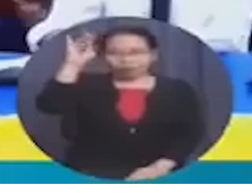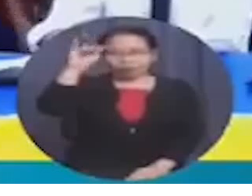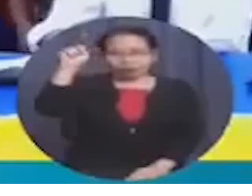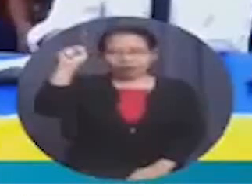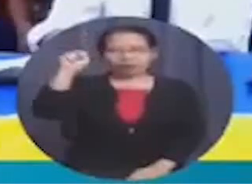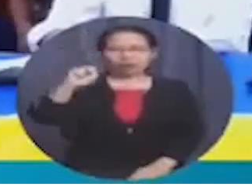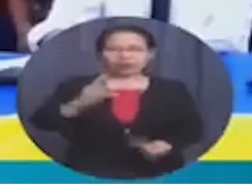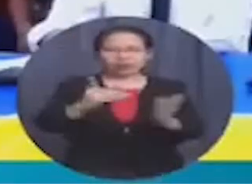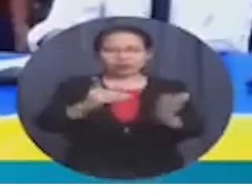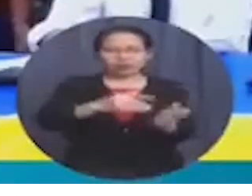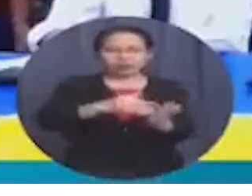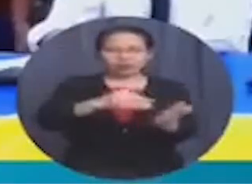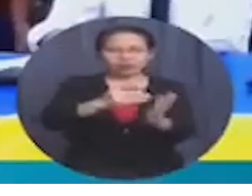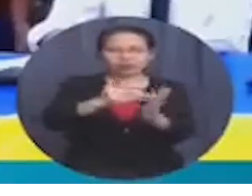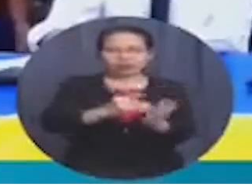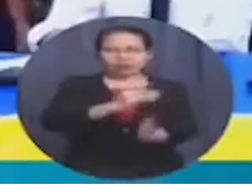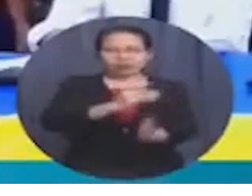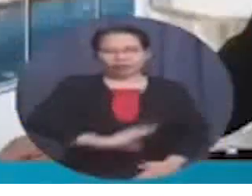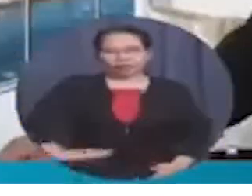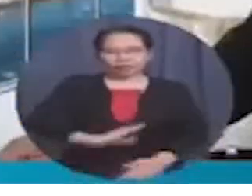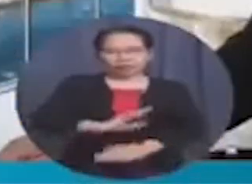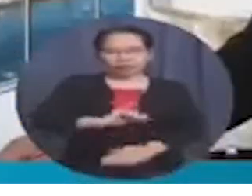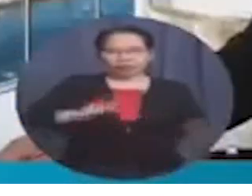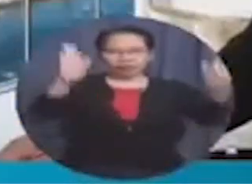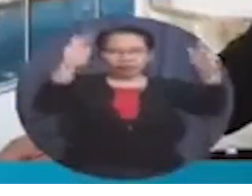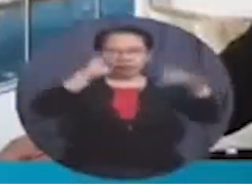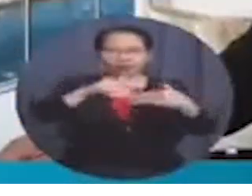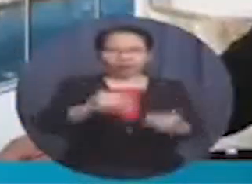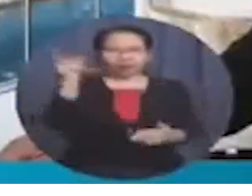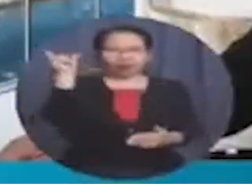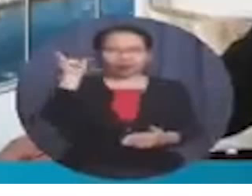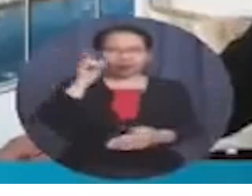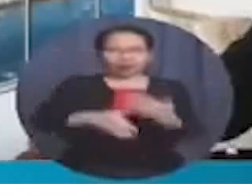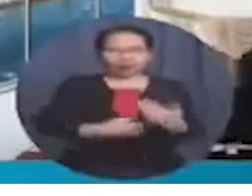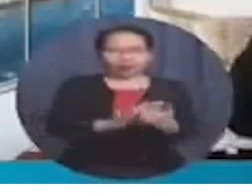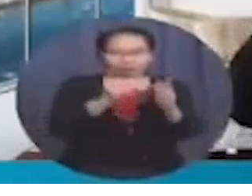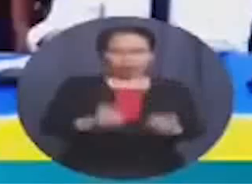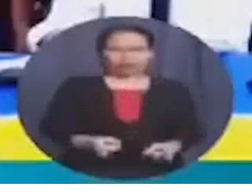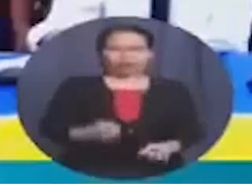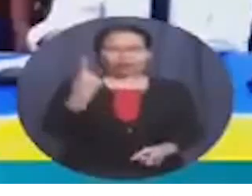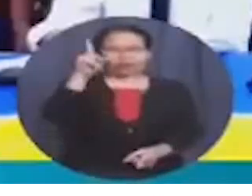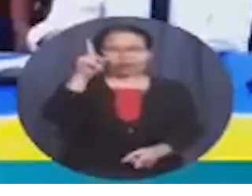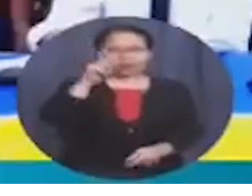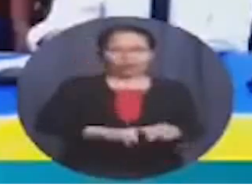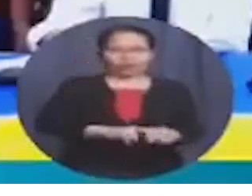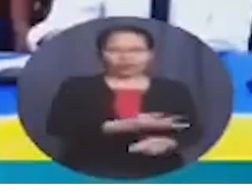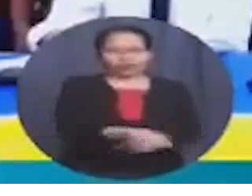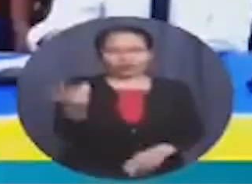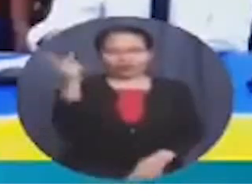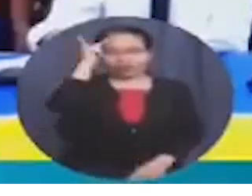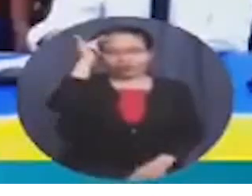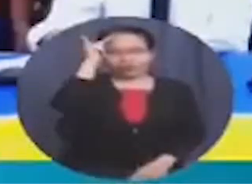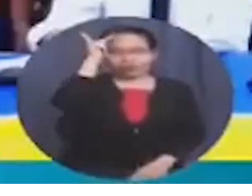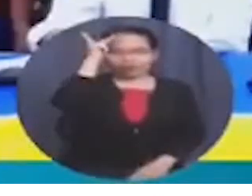Kristo. Lahat sana ng nakikinig, sana kayo po ay dumalo para maragdagan ang inyong